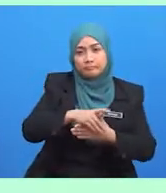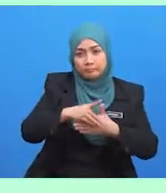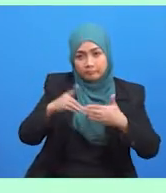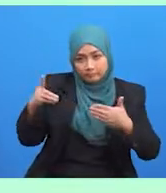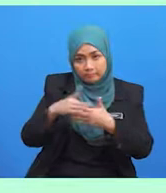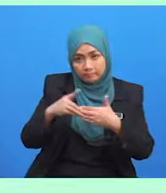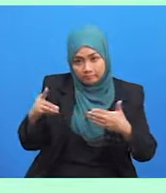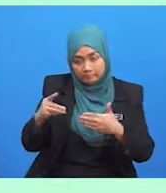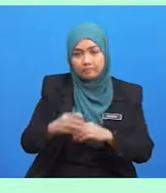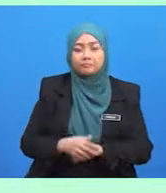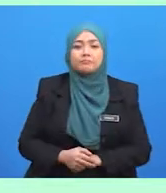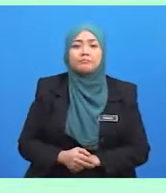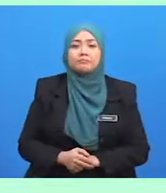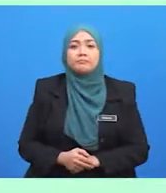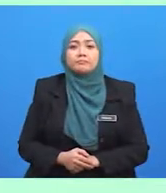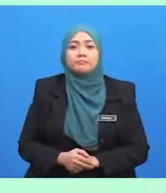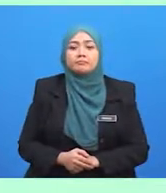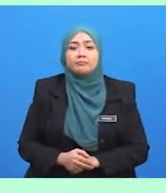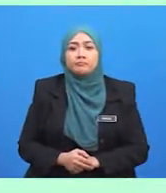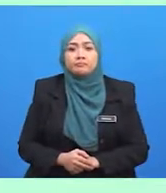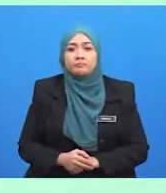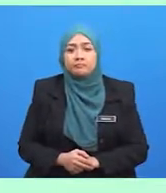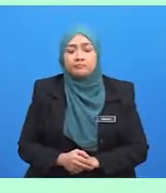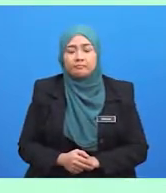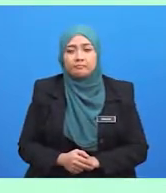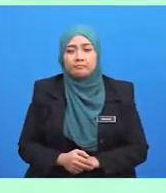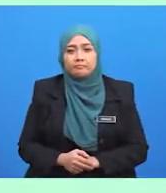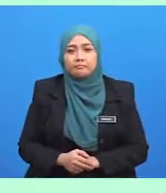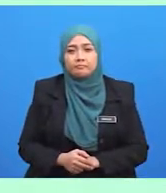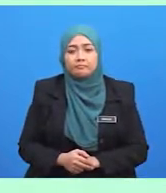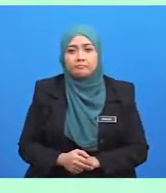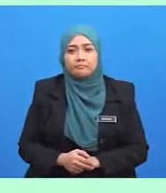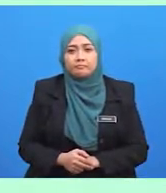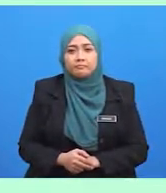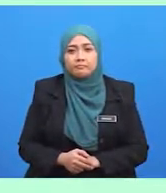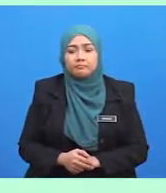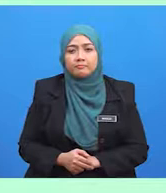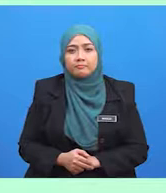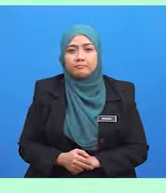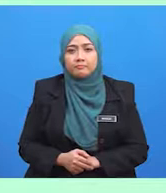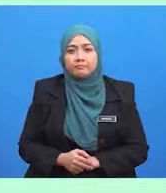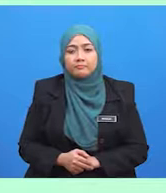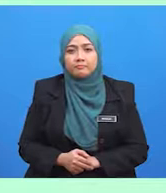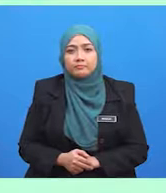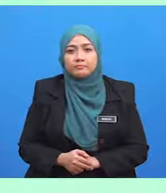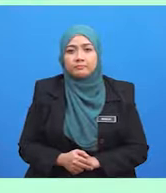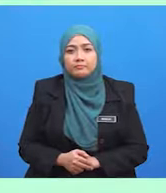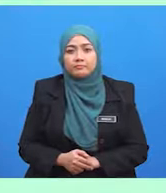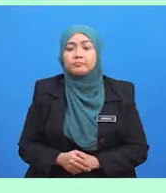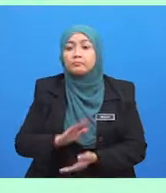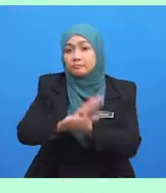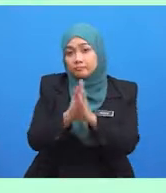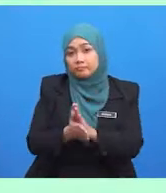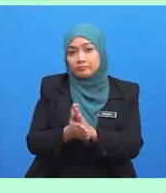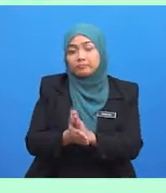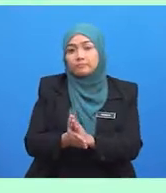Kawalan pertukaran asing menghadkan pembelian pertukaran asing oleh pengimport. Maka